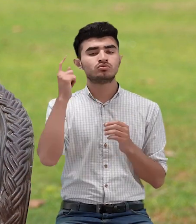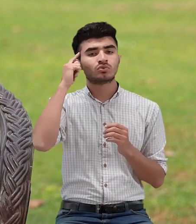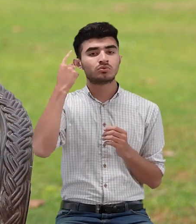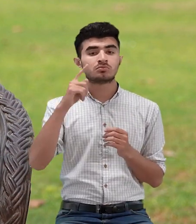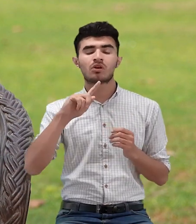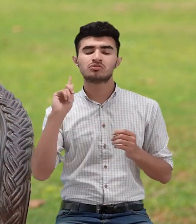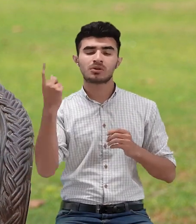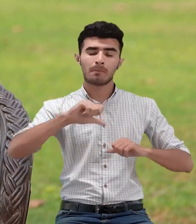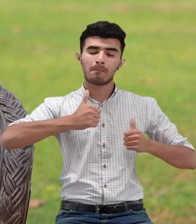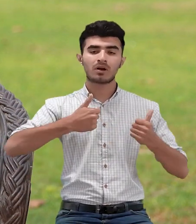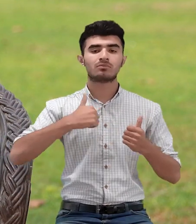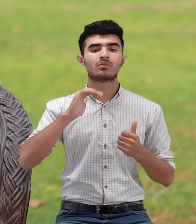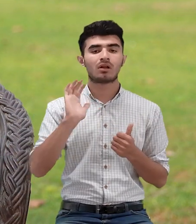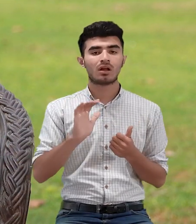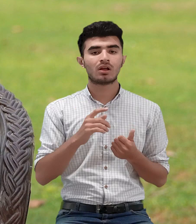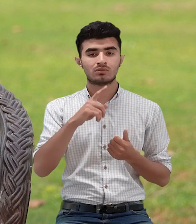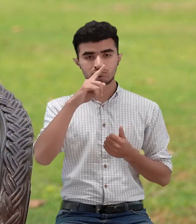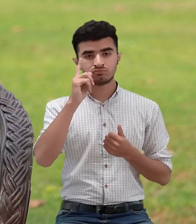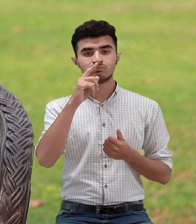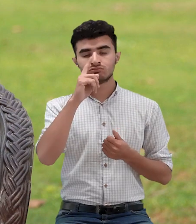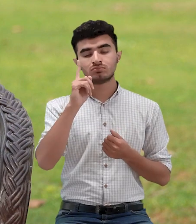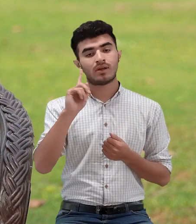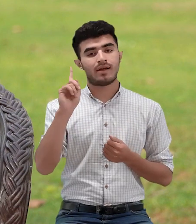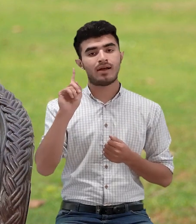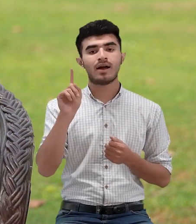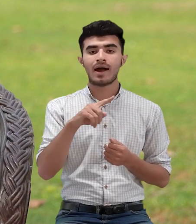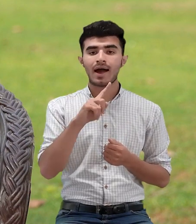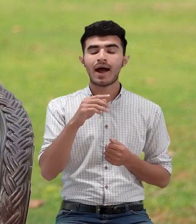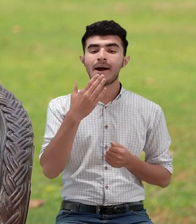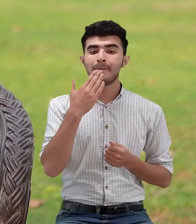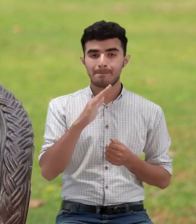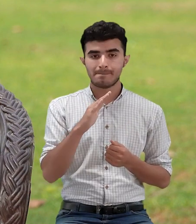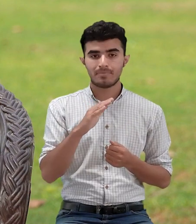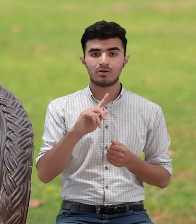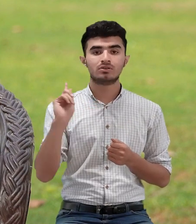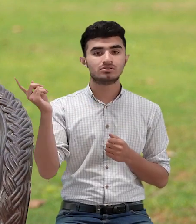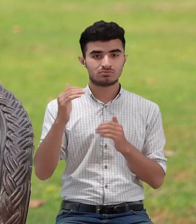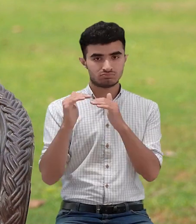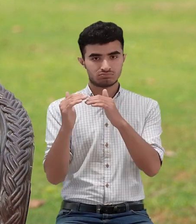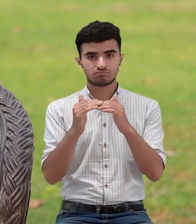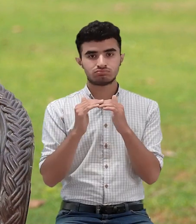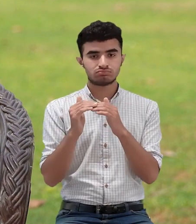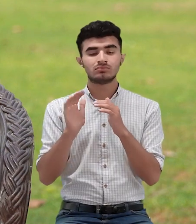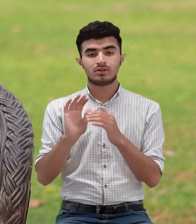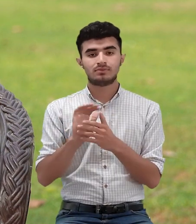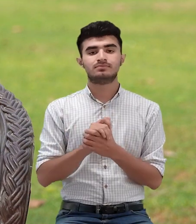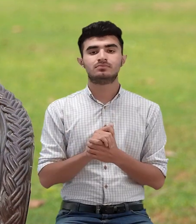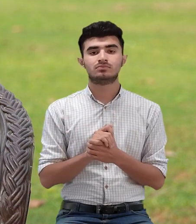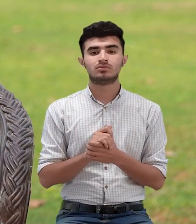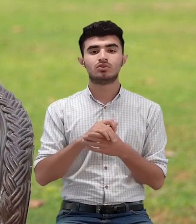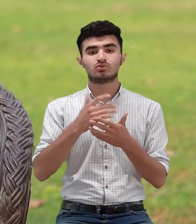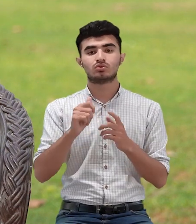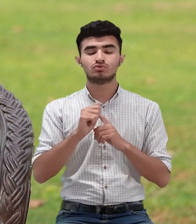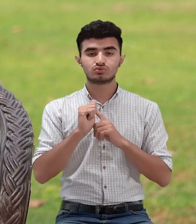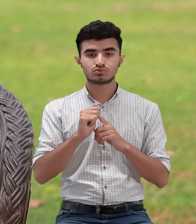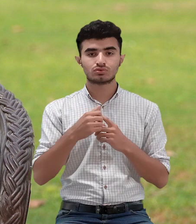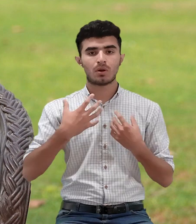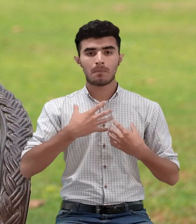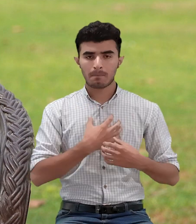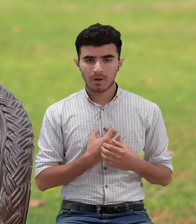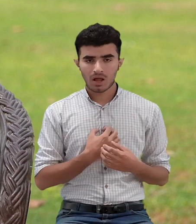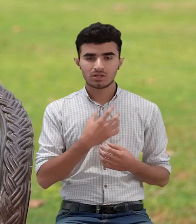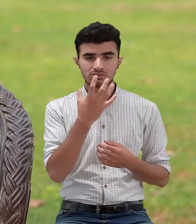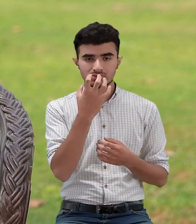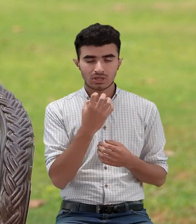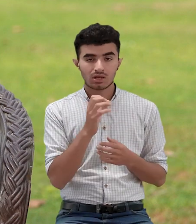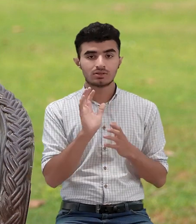میں سب سے بہترین۔ اس کے بعد اب جب دوسرا ترقی کرتا ہے تو اس کی ایروگینس کو ٹھیس پہنچتی ہے، ضرب لگتی ہے، تو وہ پھر تکلیف میں